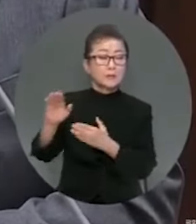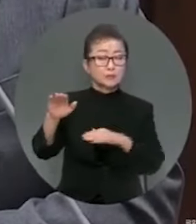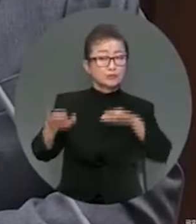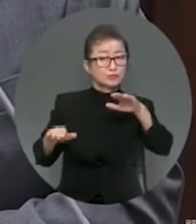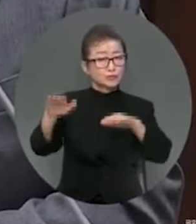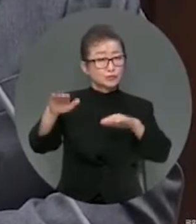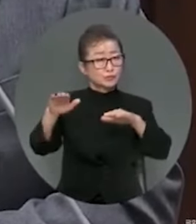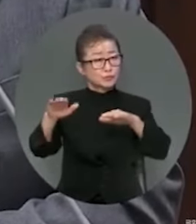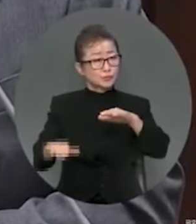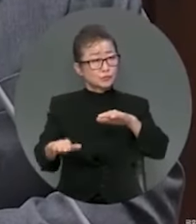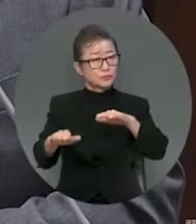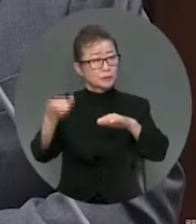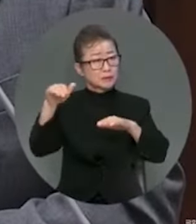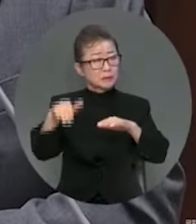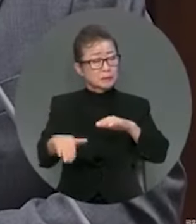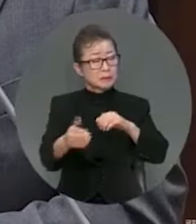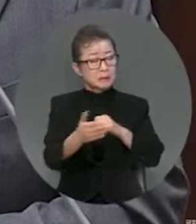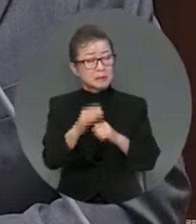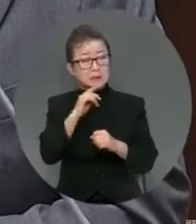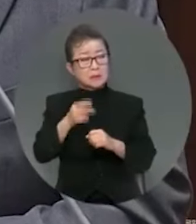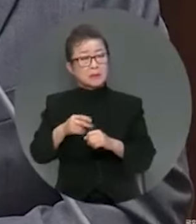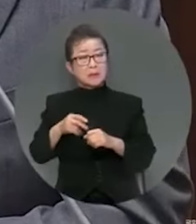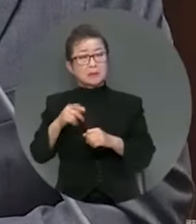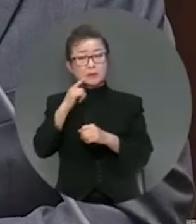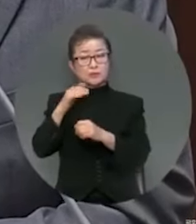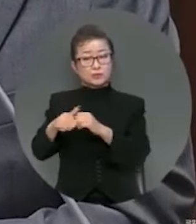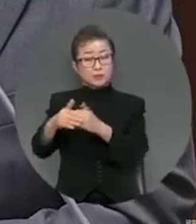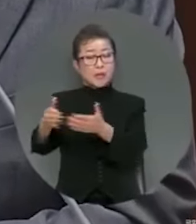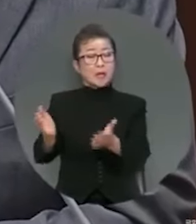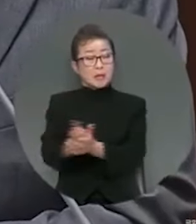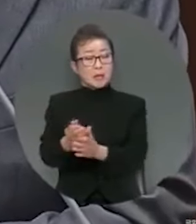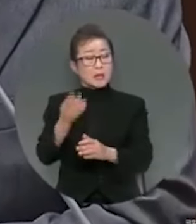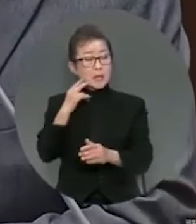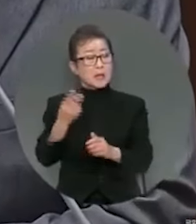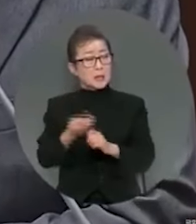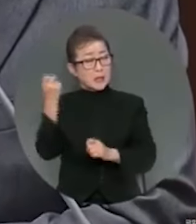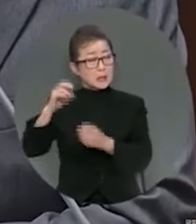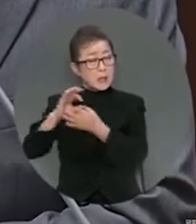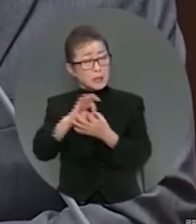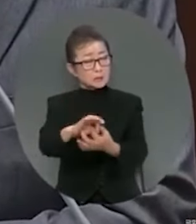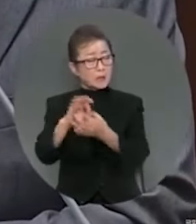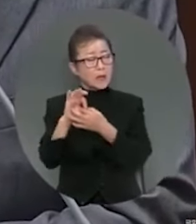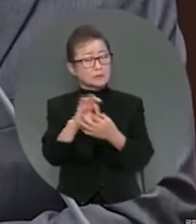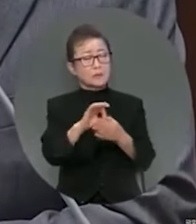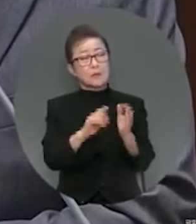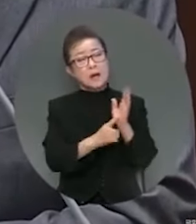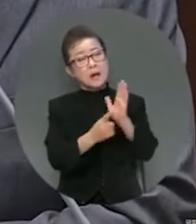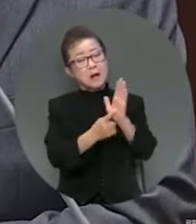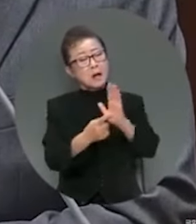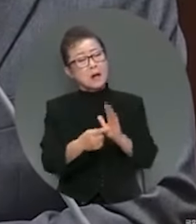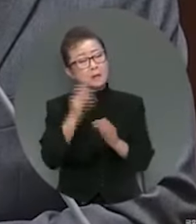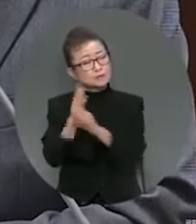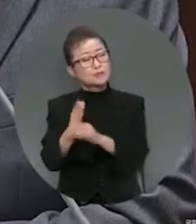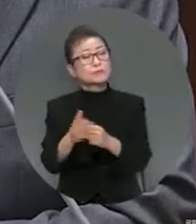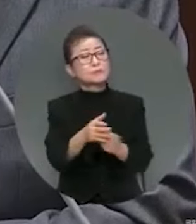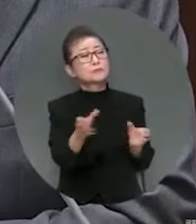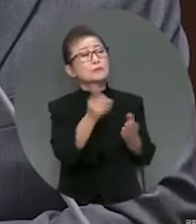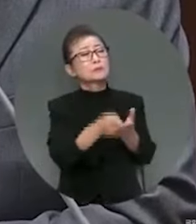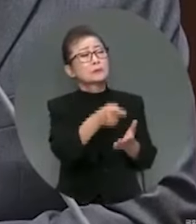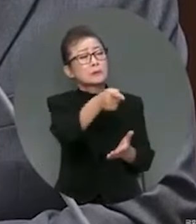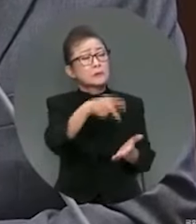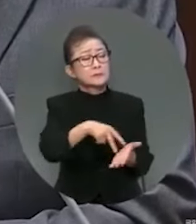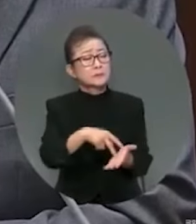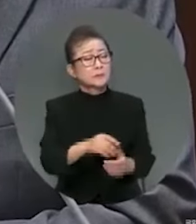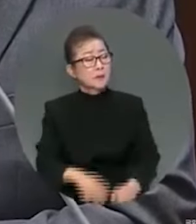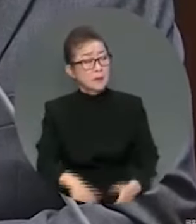미달의 민주당 탄핵안은 계속해서 기각될 것으로 예상이 되는데, 총리님, 민주당이